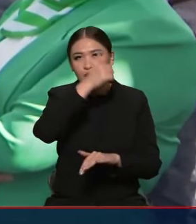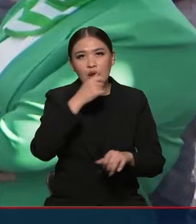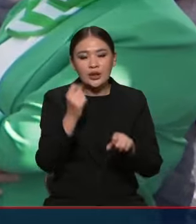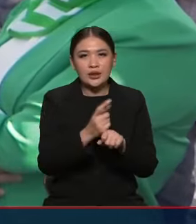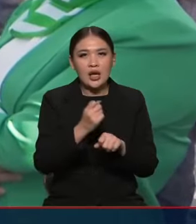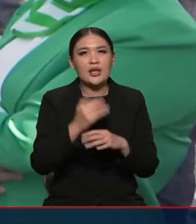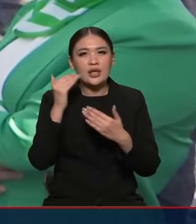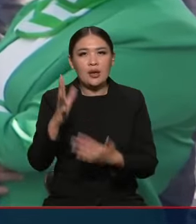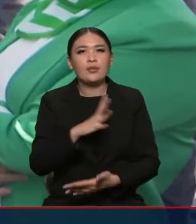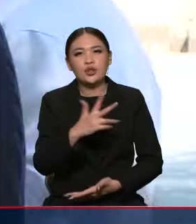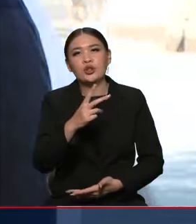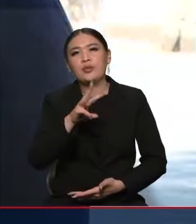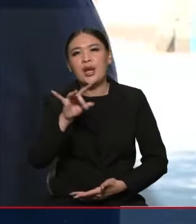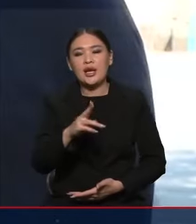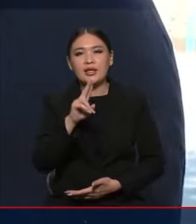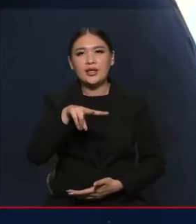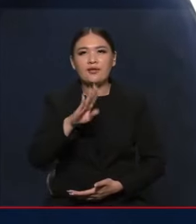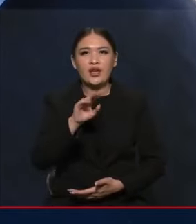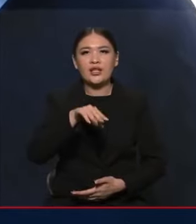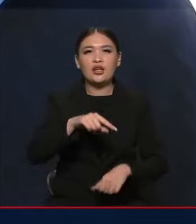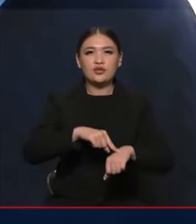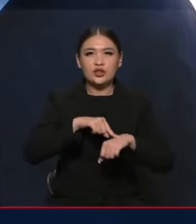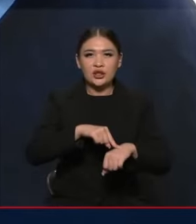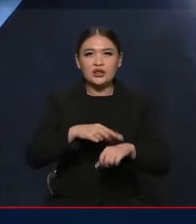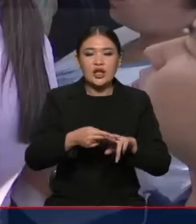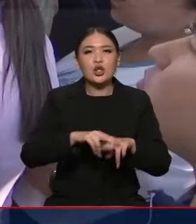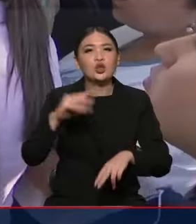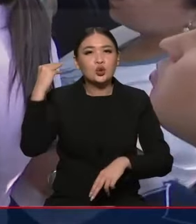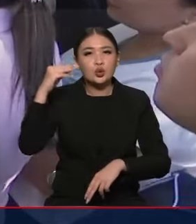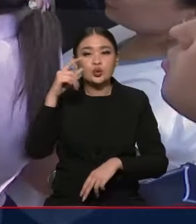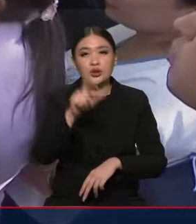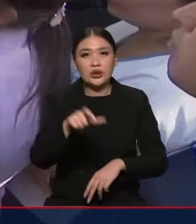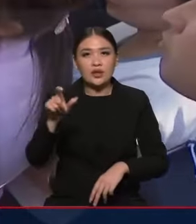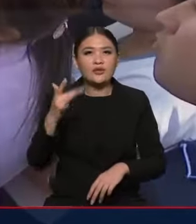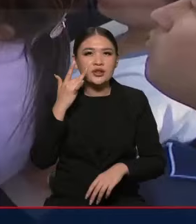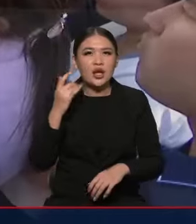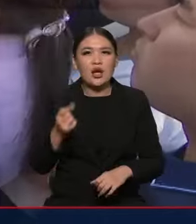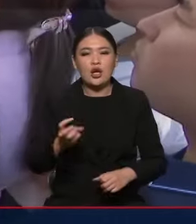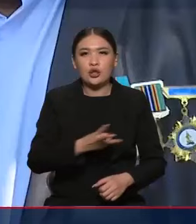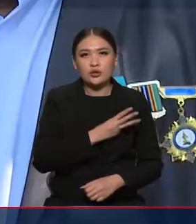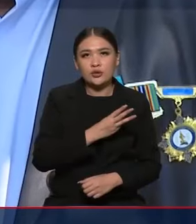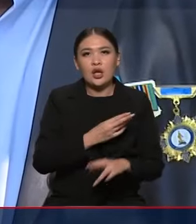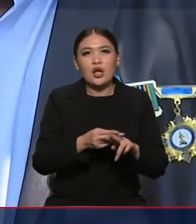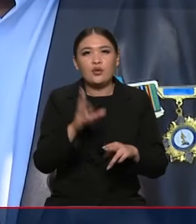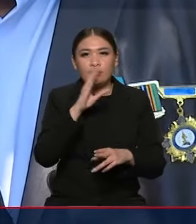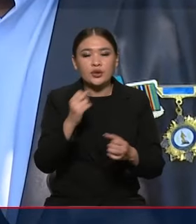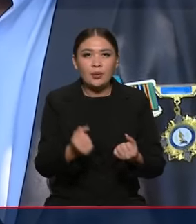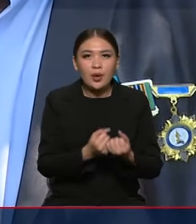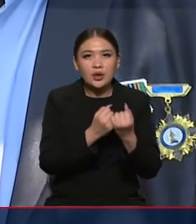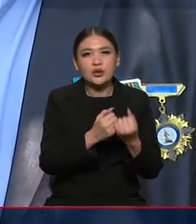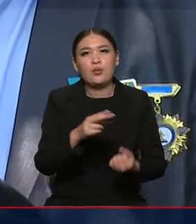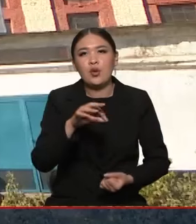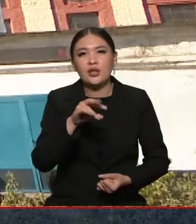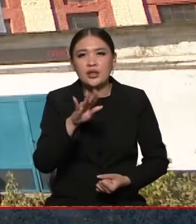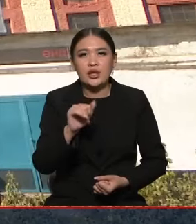составил там более 3 миллиардов киловатт в час. Он подчеркнул, что туркестанцы всегда активно поддерживают прогрессивные инициативы и